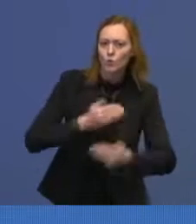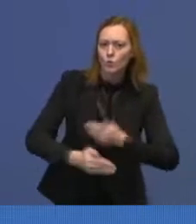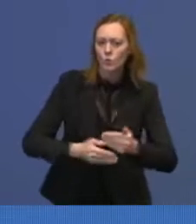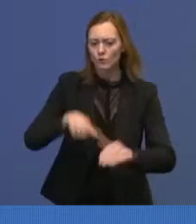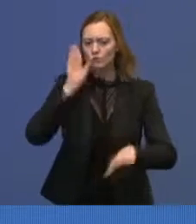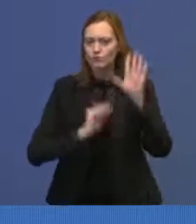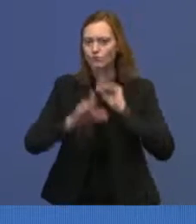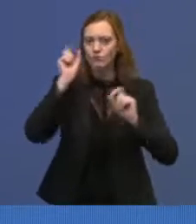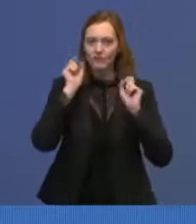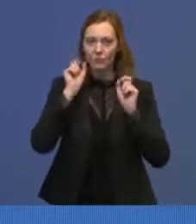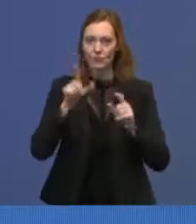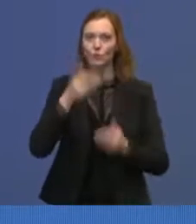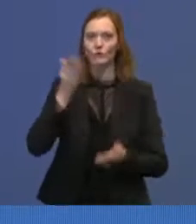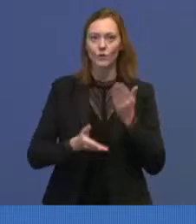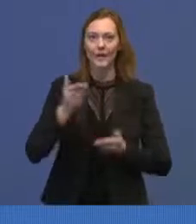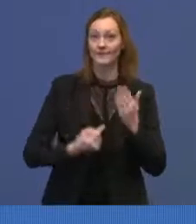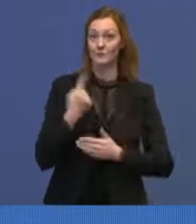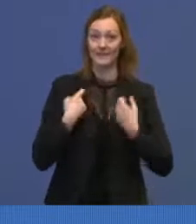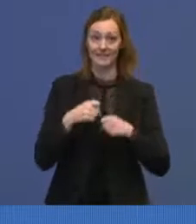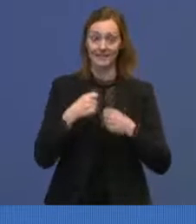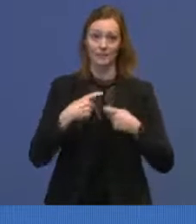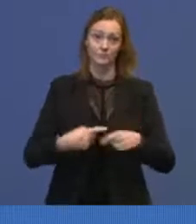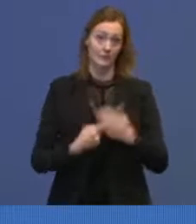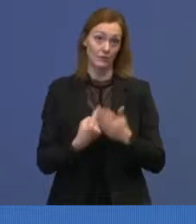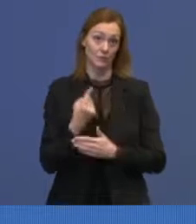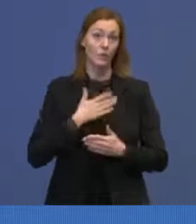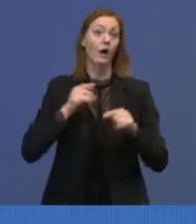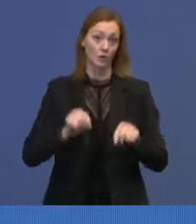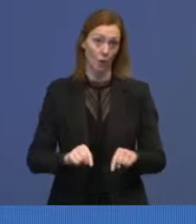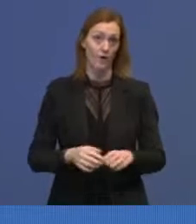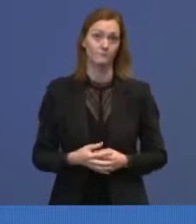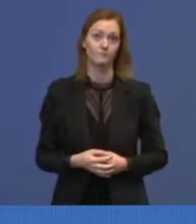haddii lasoo rogayo tallaabooyin ku saabsan xaaladdaas.